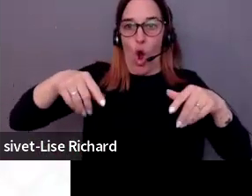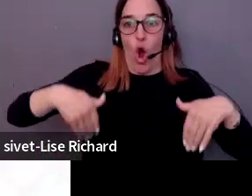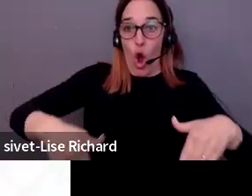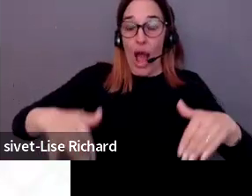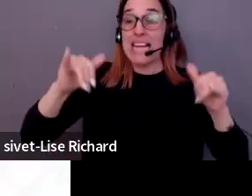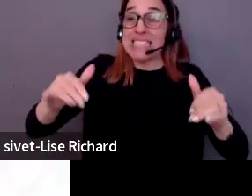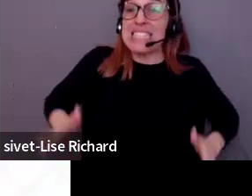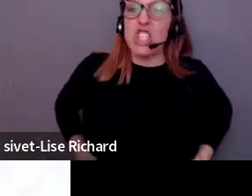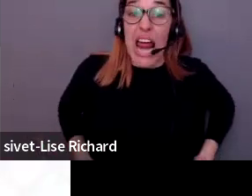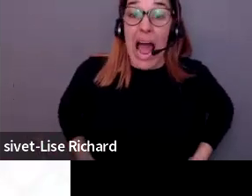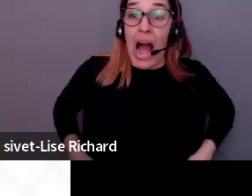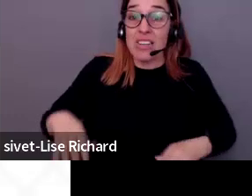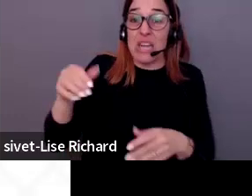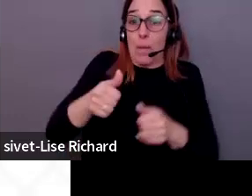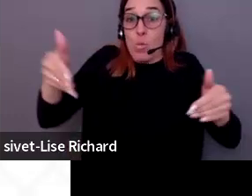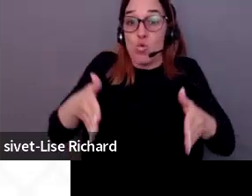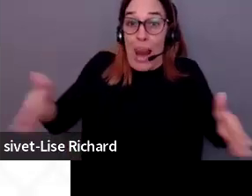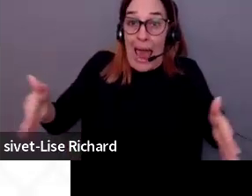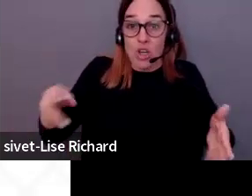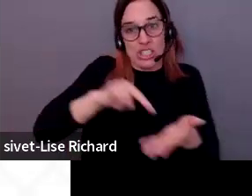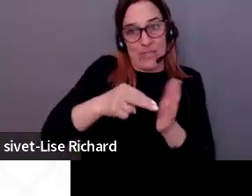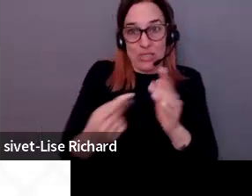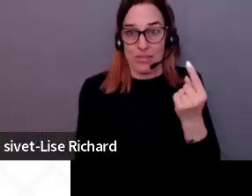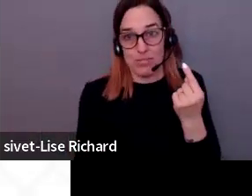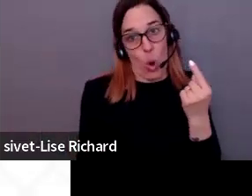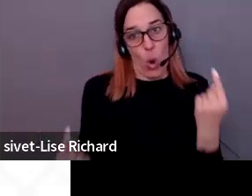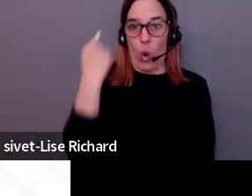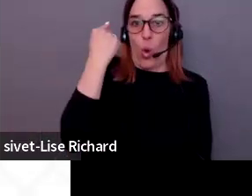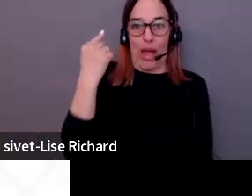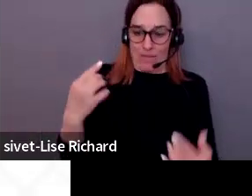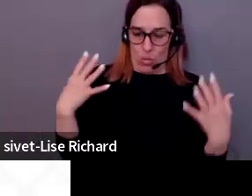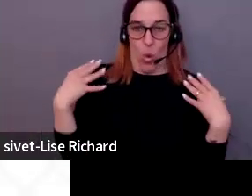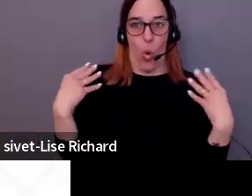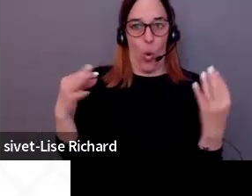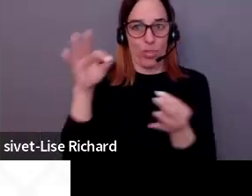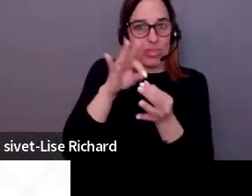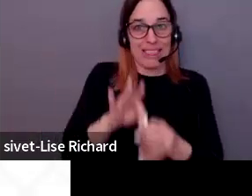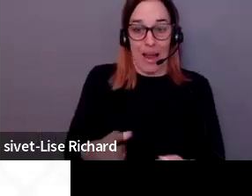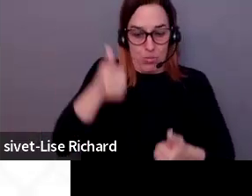plus larges, ben, je vais venir mettre plus de détails dans le haut.